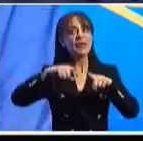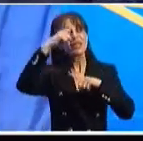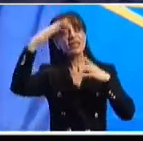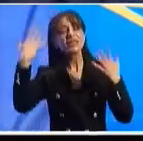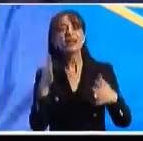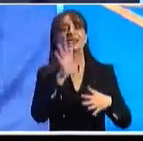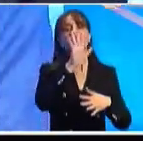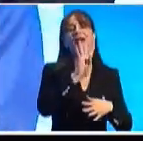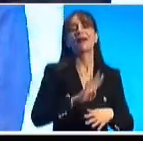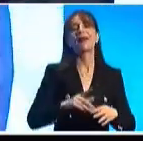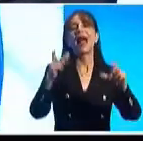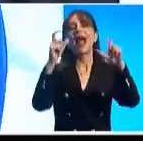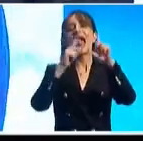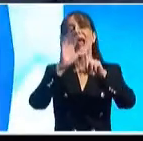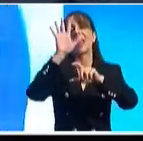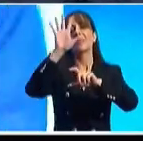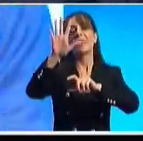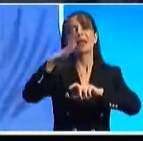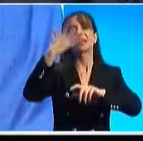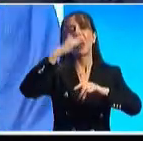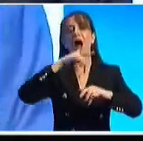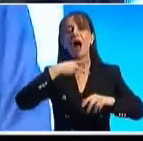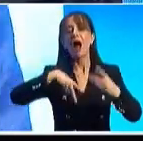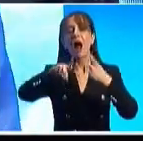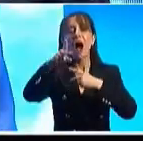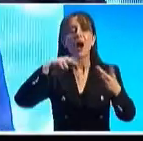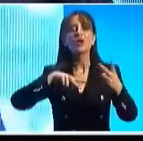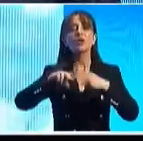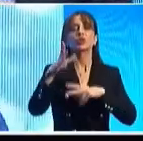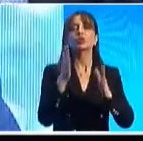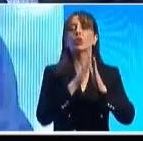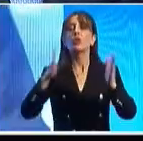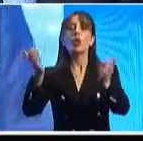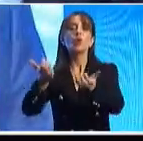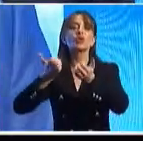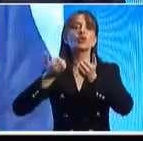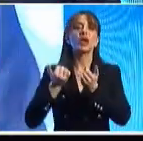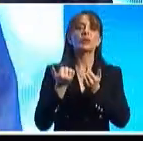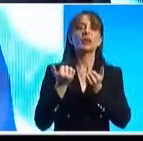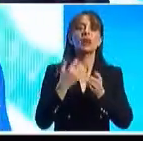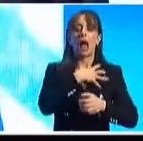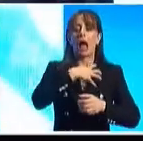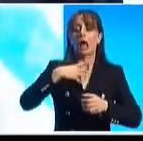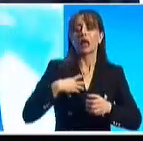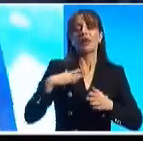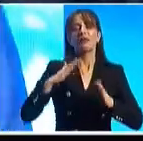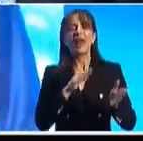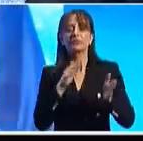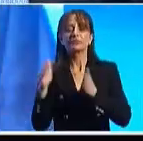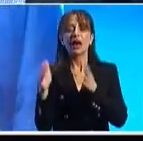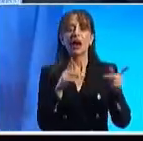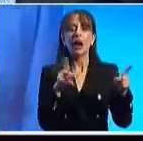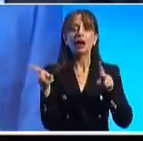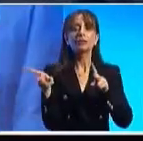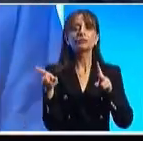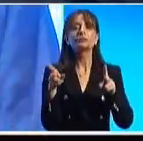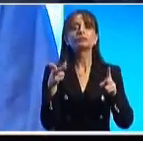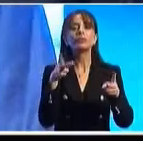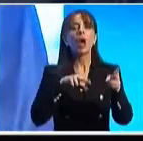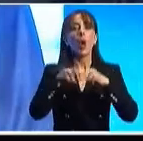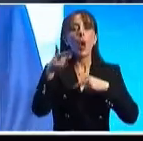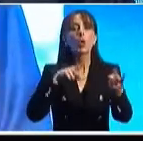karayolunun Büyükçekmece Kınalı kesiminde ana yolları ve yan yolları bu manada